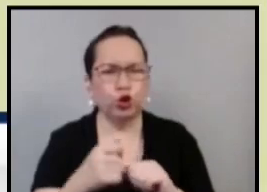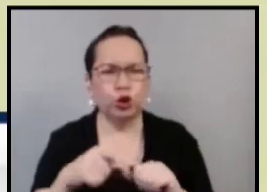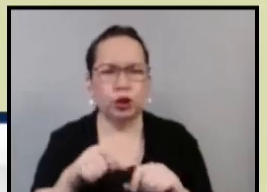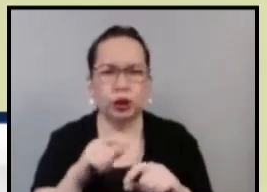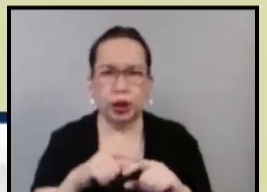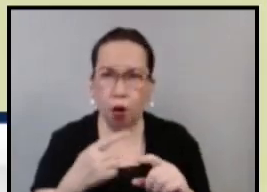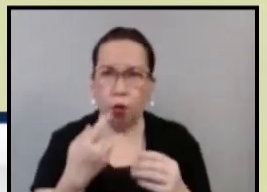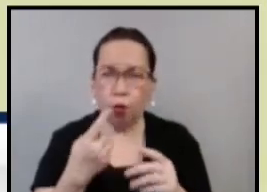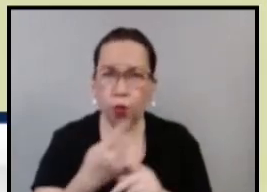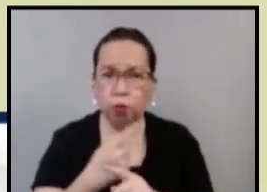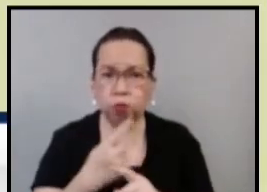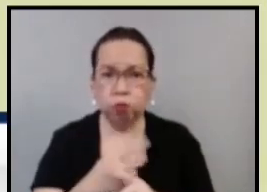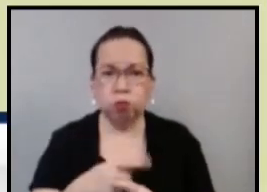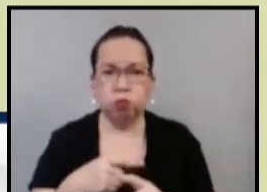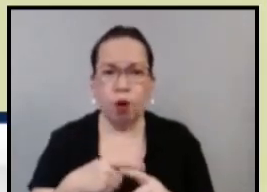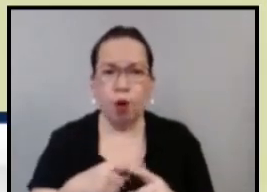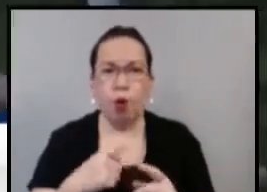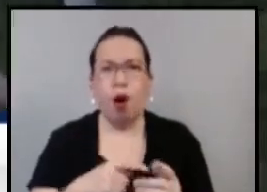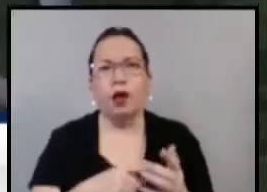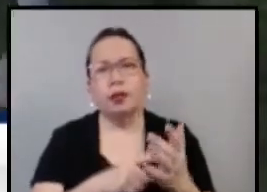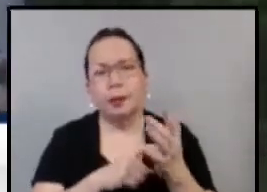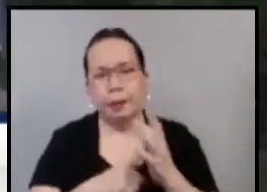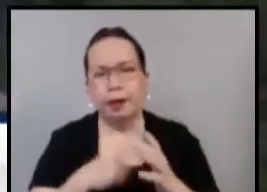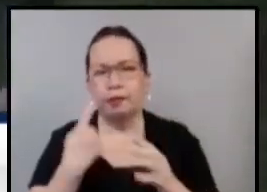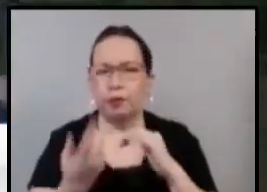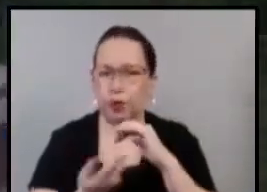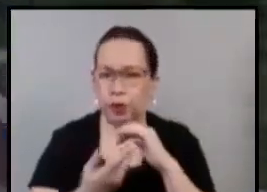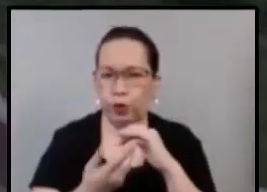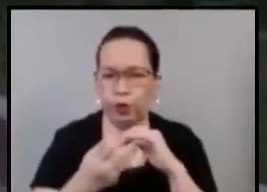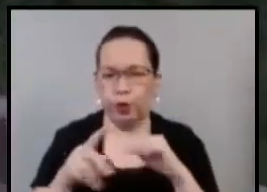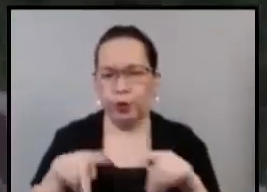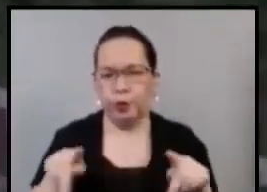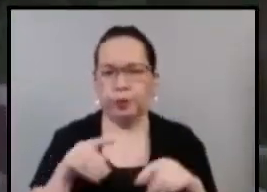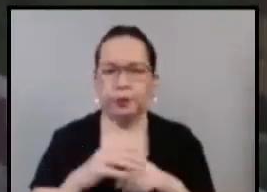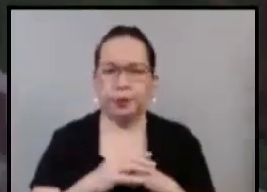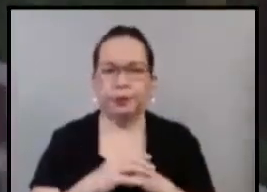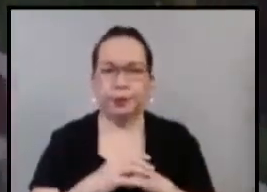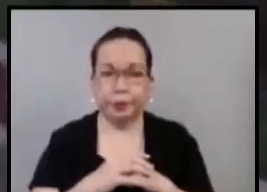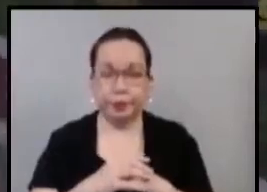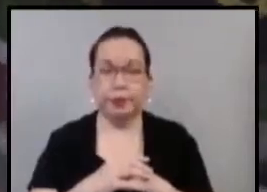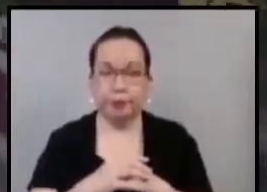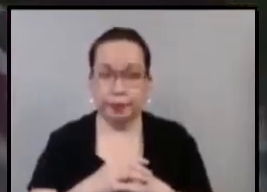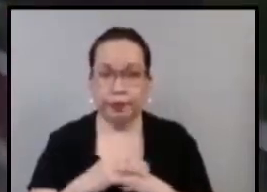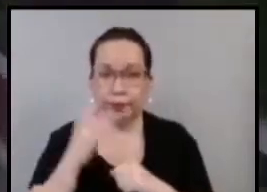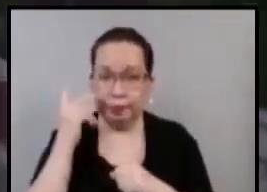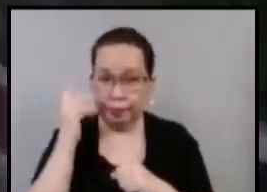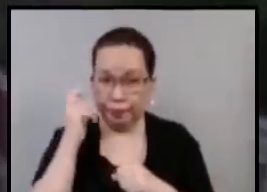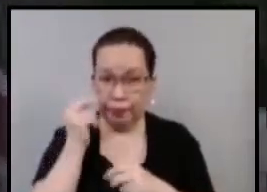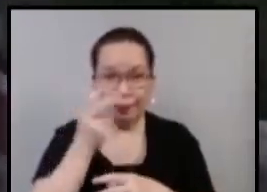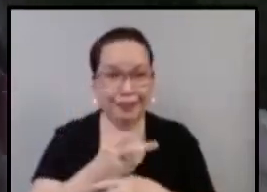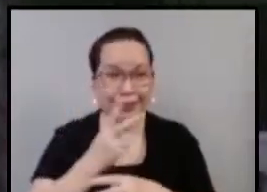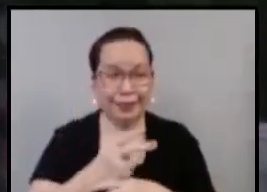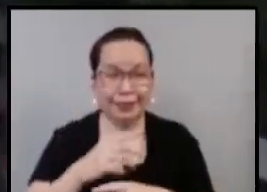yung travel demands po ng ating mga passengers. Karen Villanda para sa Morning Show ng Bayan, Rise and Shine, Pilipinas.